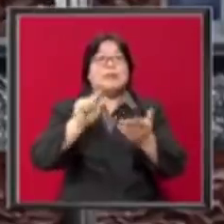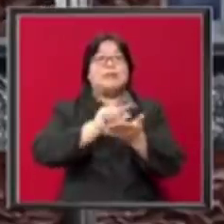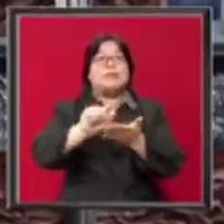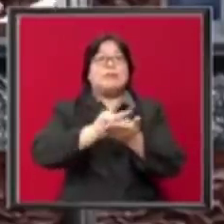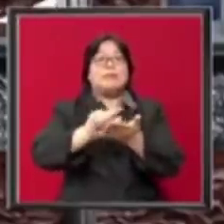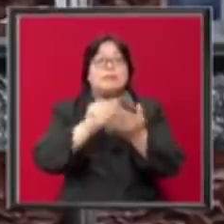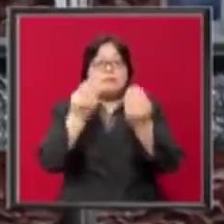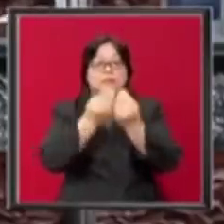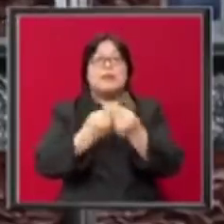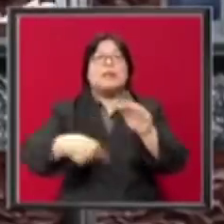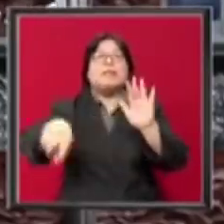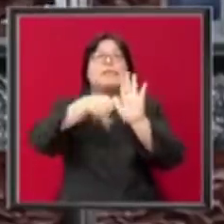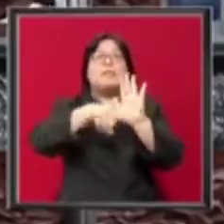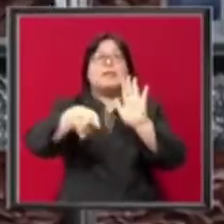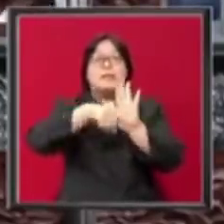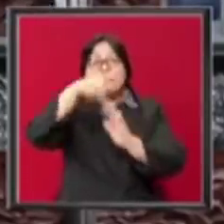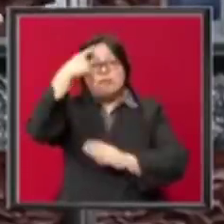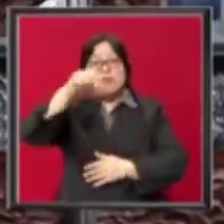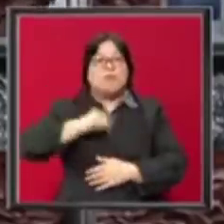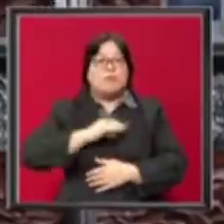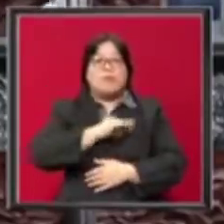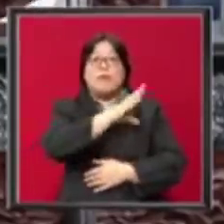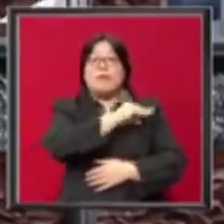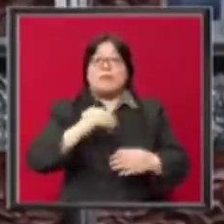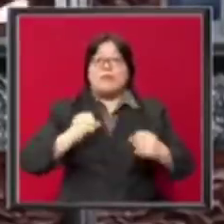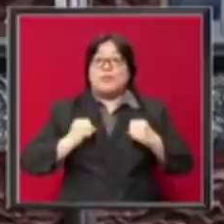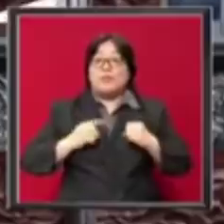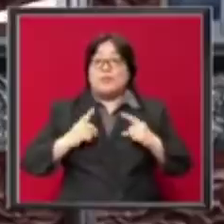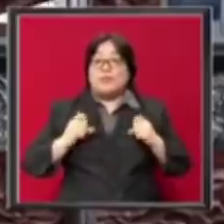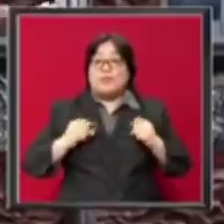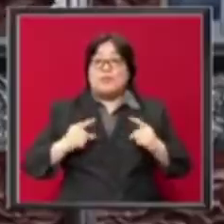negatif bagi pekerja dalam sektor swasta.